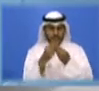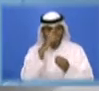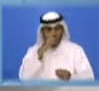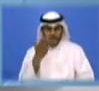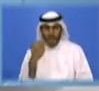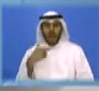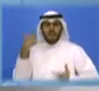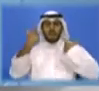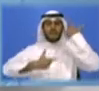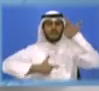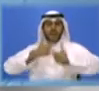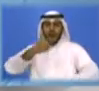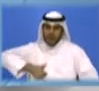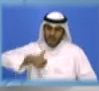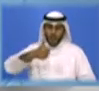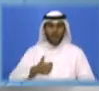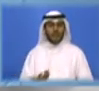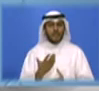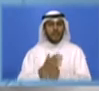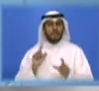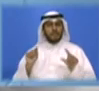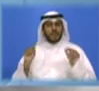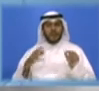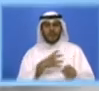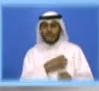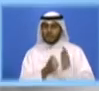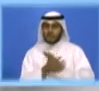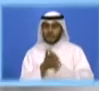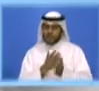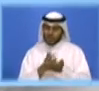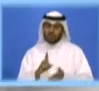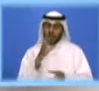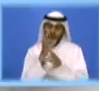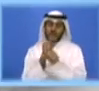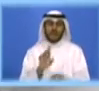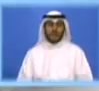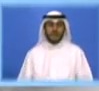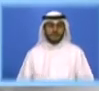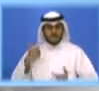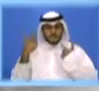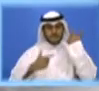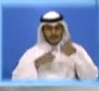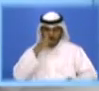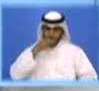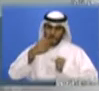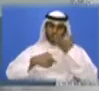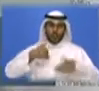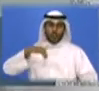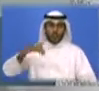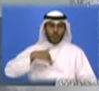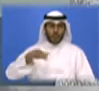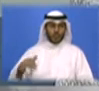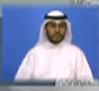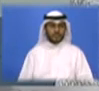عن سرطان الثدي حملة توعوية بمناسبة الشهر العالمي لسرطان الثدي.